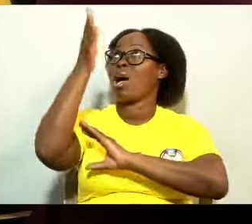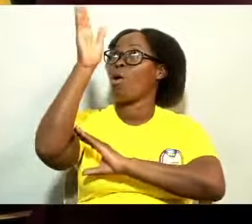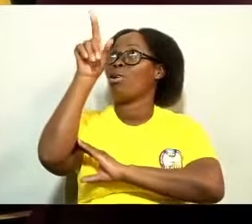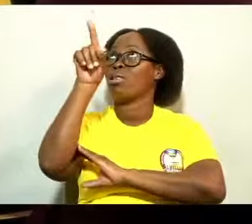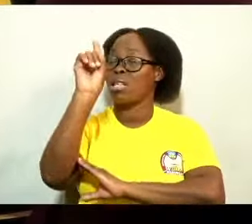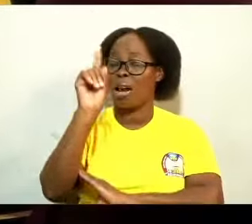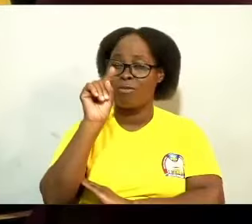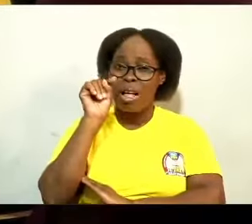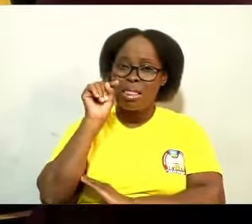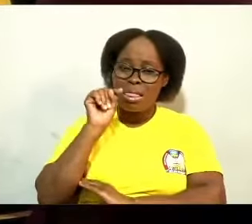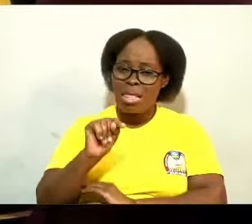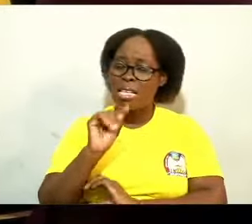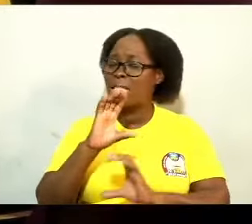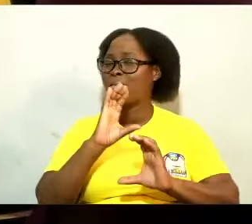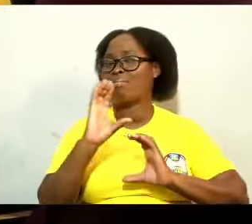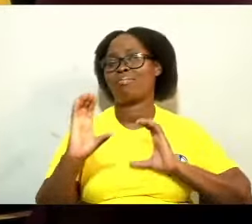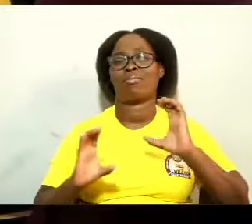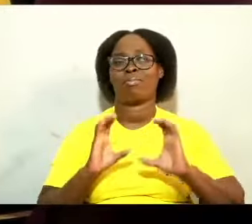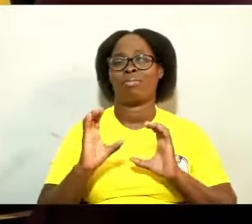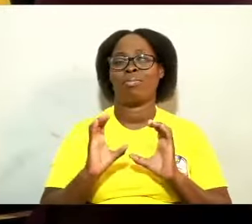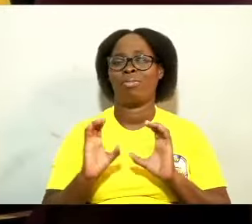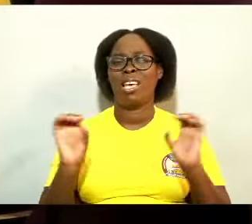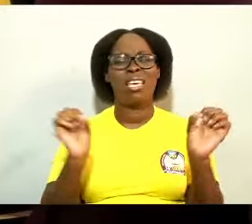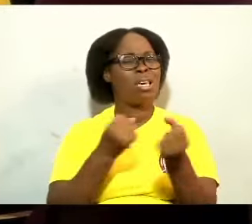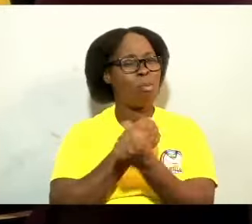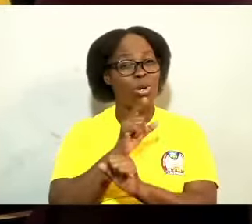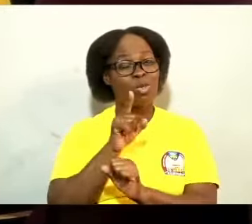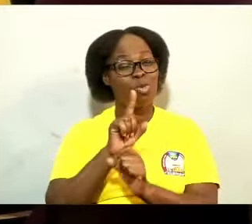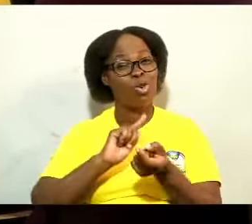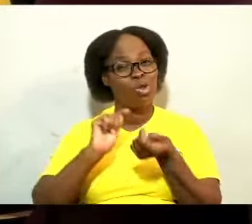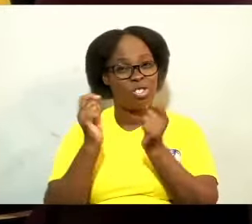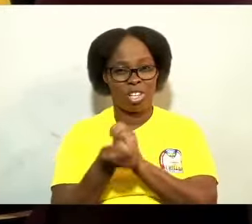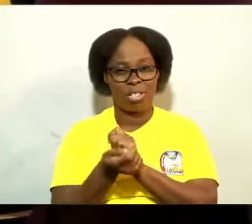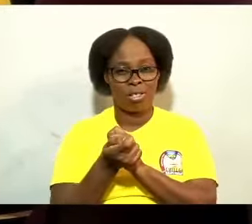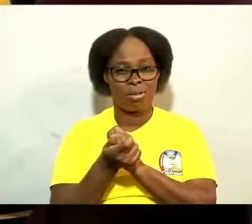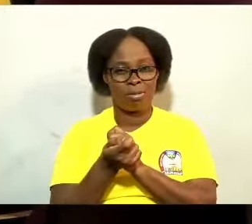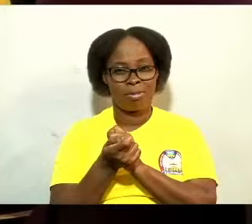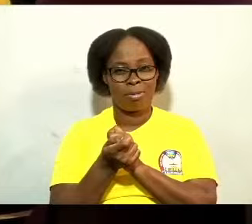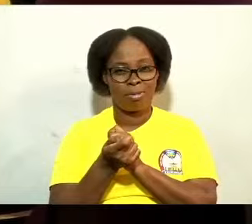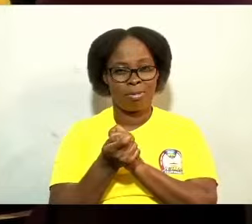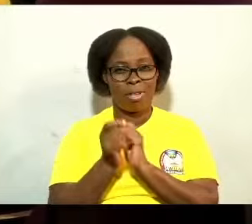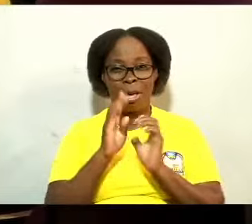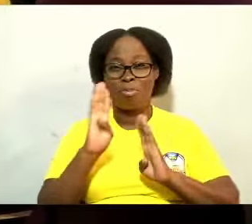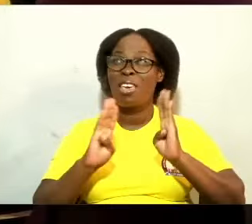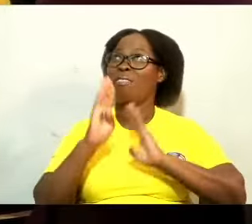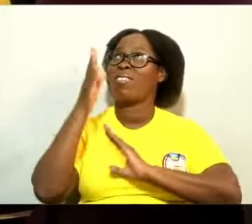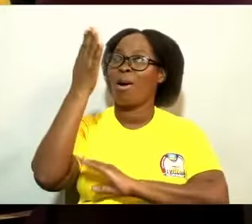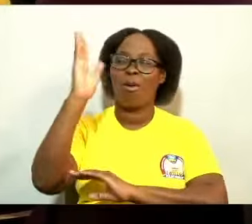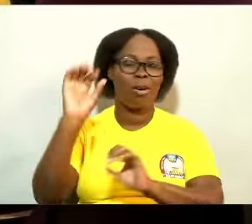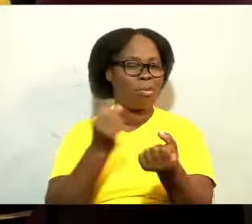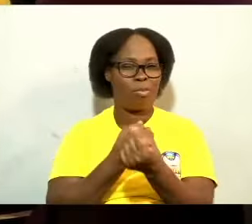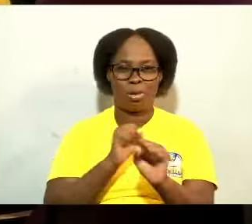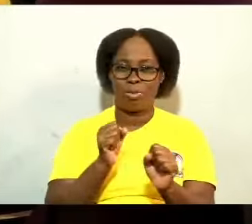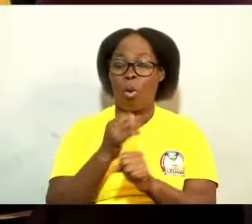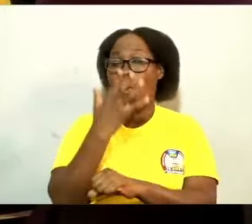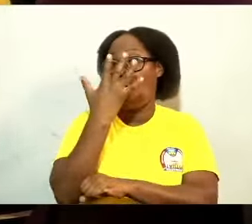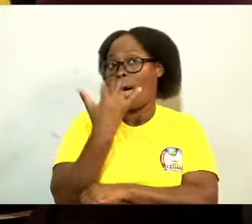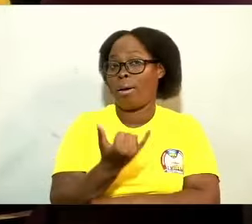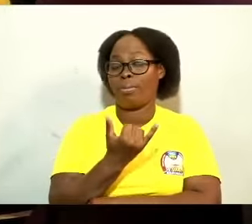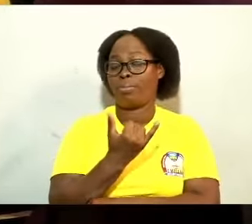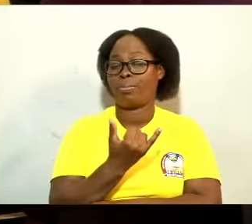ndiyo tabia yake. Huwezi ukabadili tabia ya Mungu. Kwa